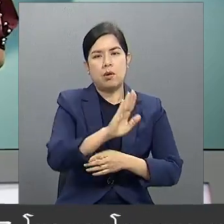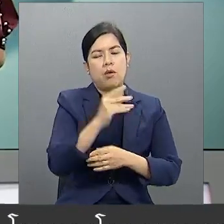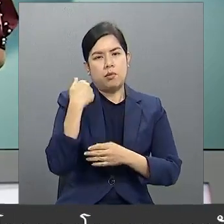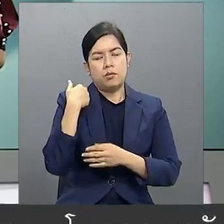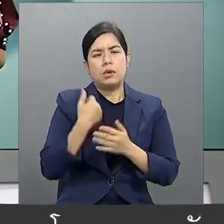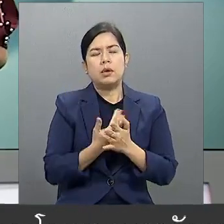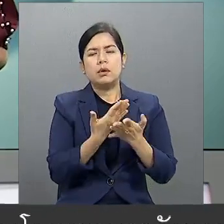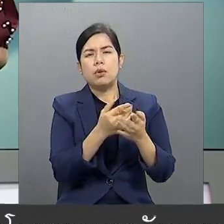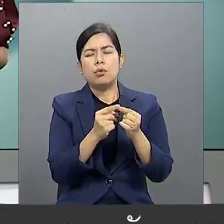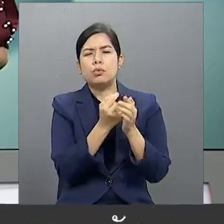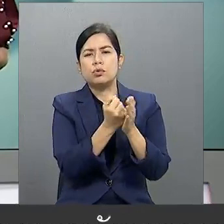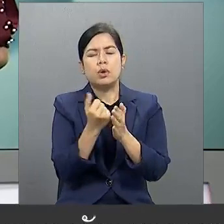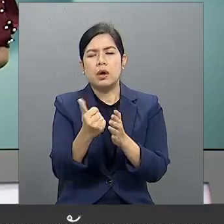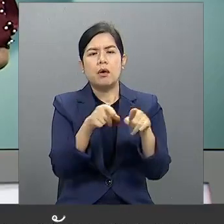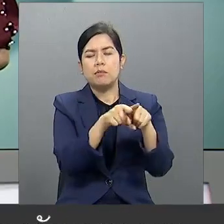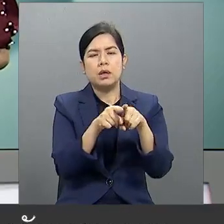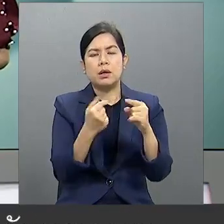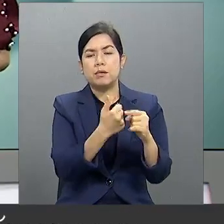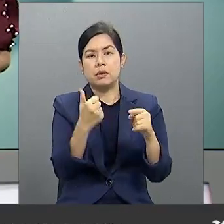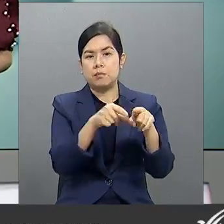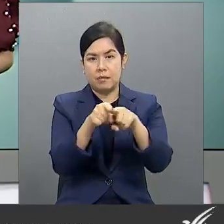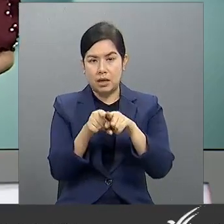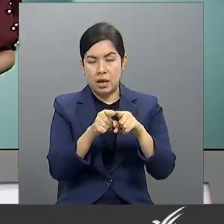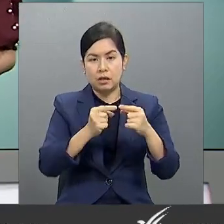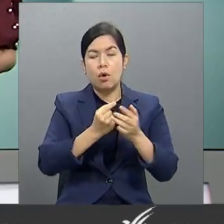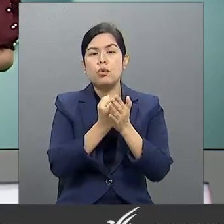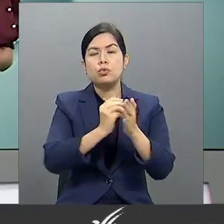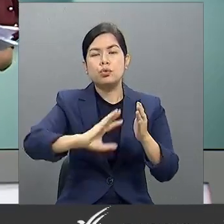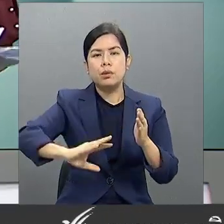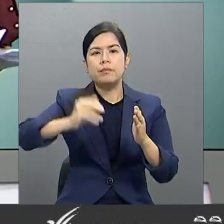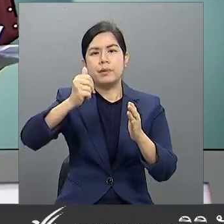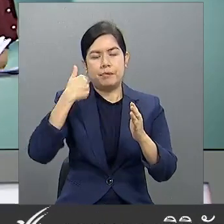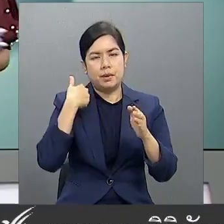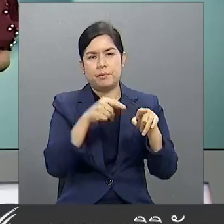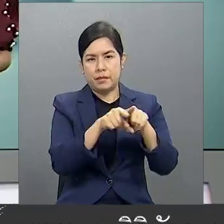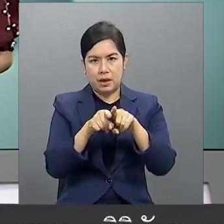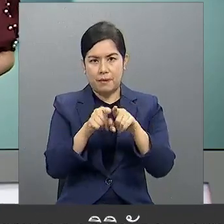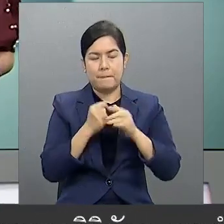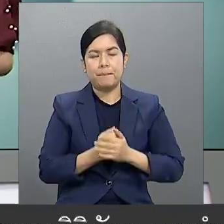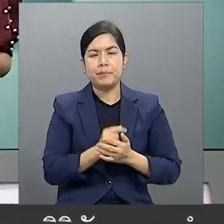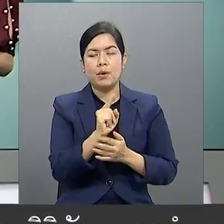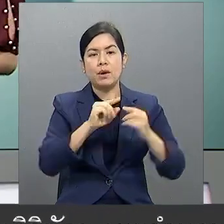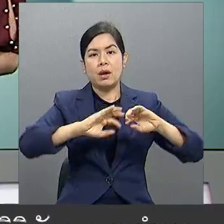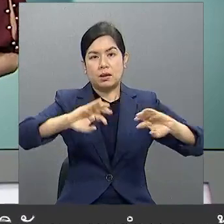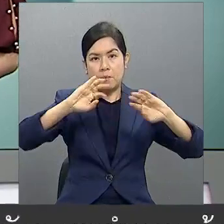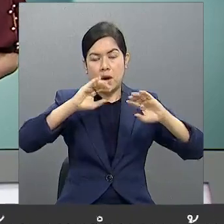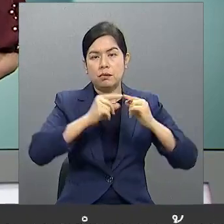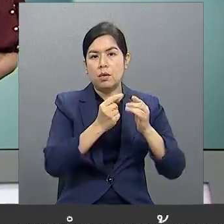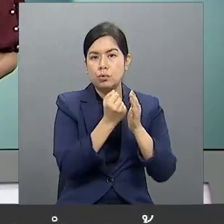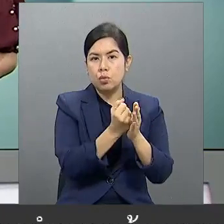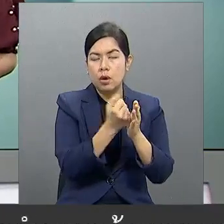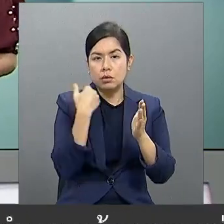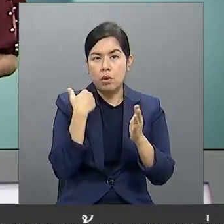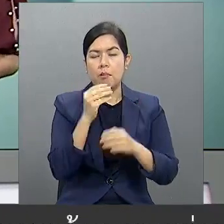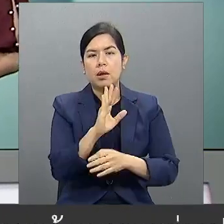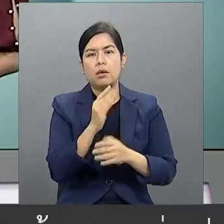ตสาหกรรมอื่นๆนะคะระดึงขึ้นมาได้บ้างเหมือนกันนะคะโดยที่รัฐเนี่ยไม่ต้องเข้าไปอุดหนุนหรือว่าใช้งบประมาณไปช่วยเพิ่มเติ